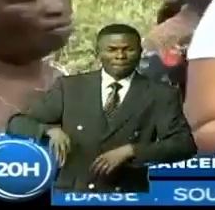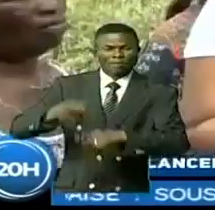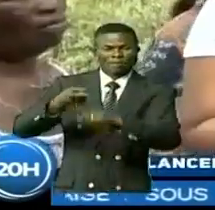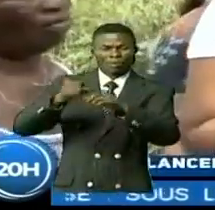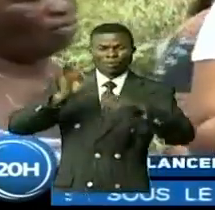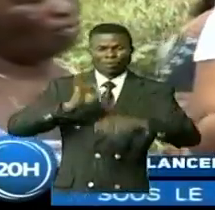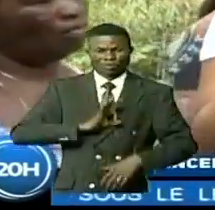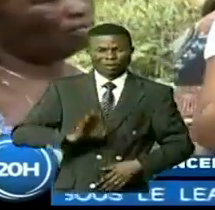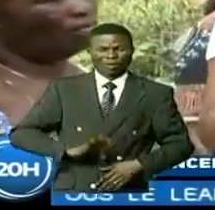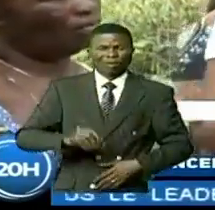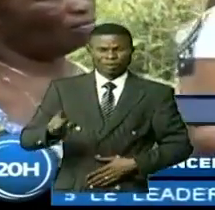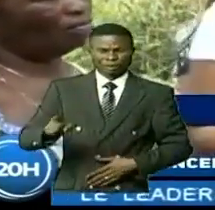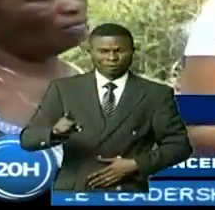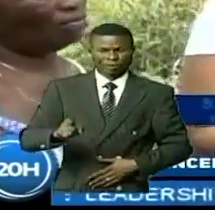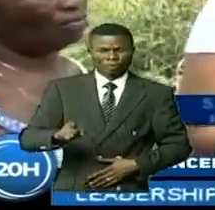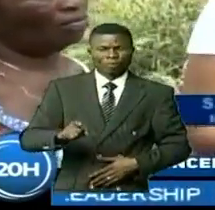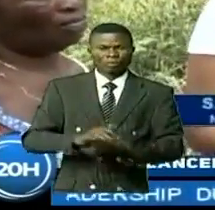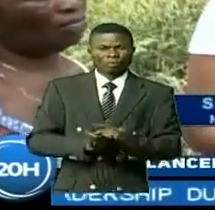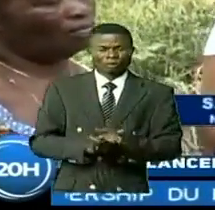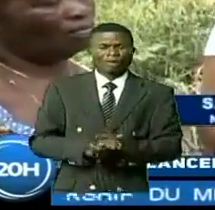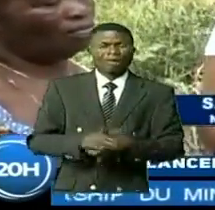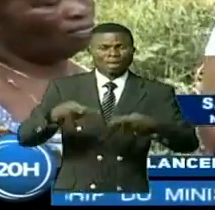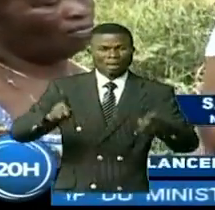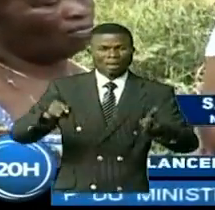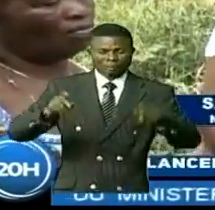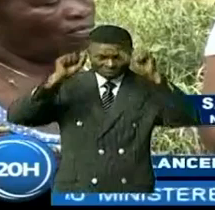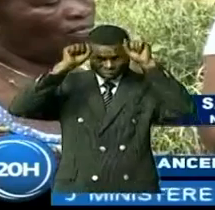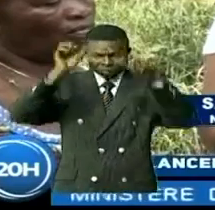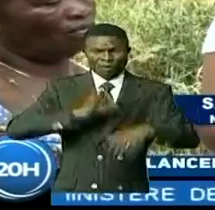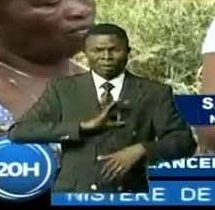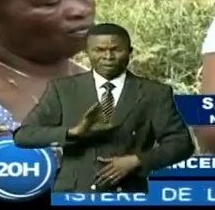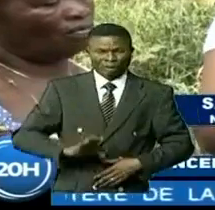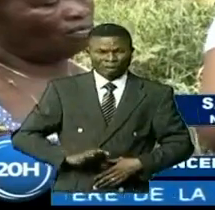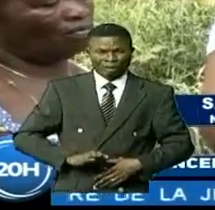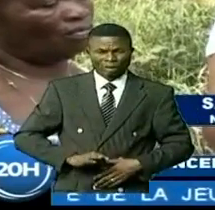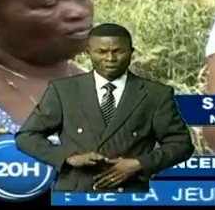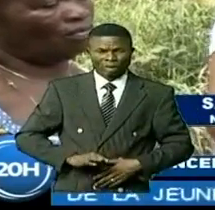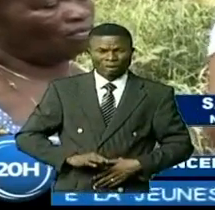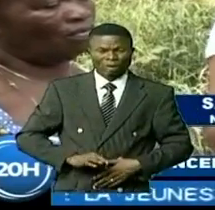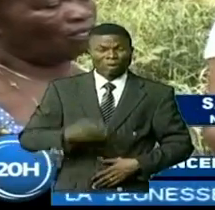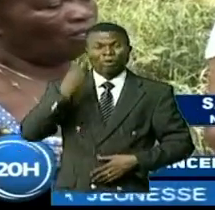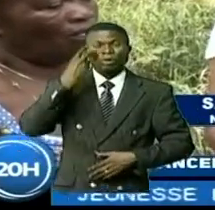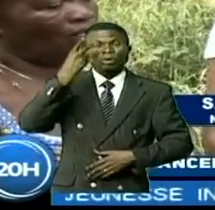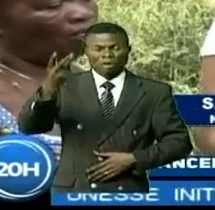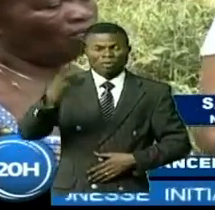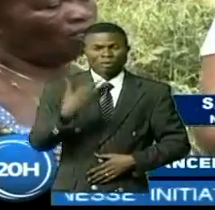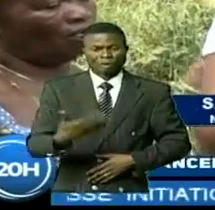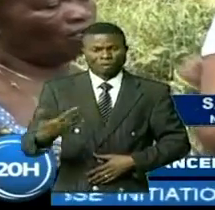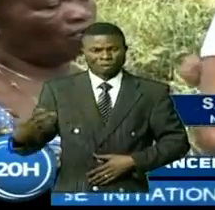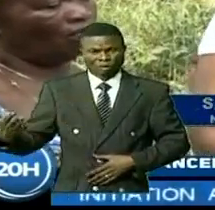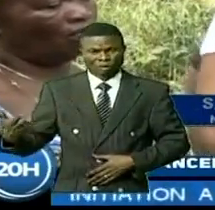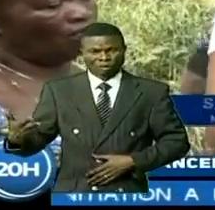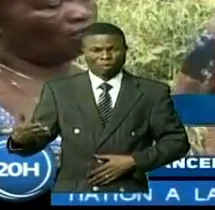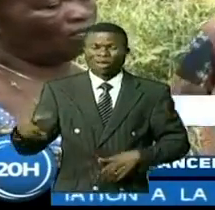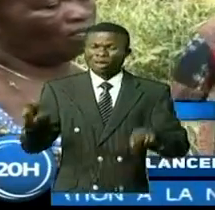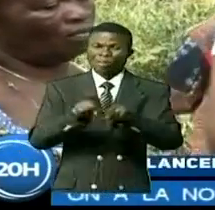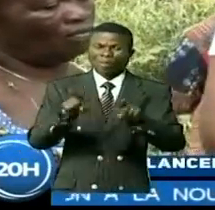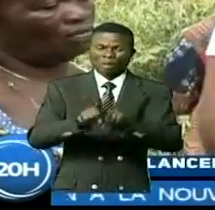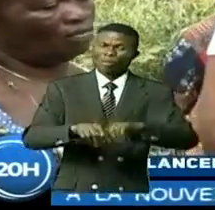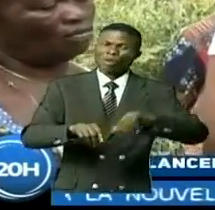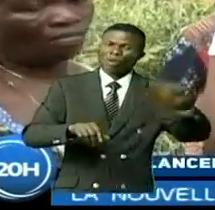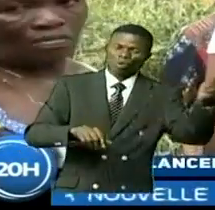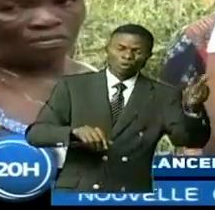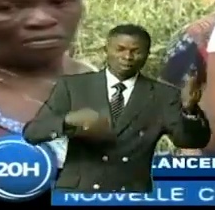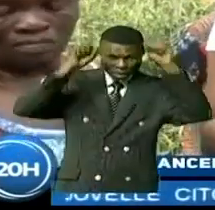Nous sommes sous la tutelle du chef de l'État, Félix Tshisekedi, et que sa vision des choses n'est pas la même vision que d'autres chefs